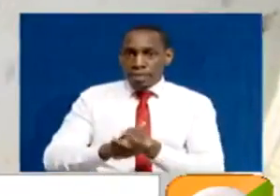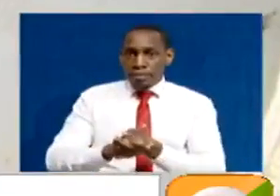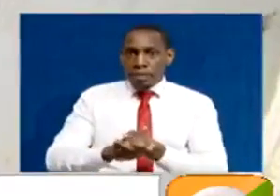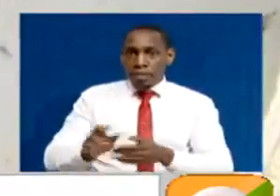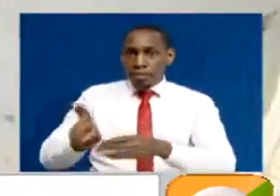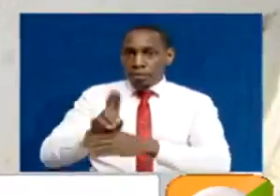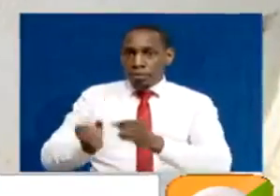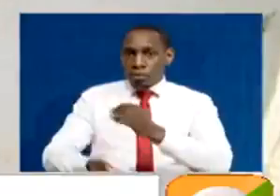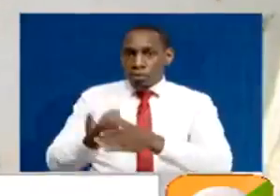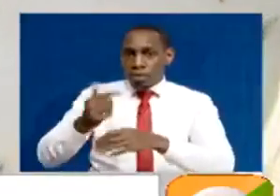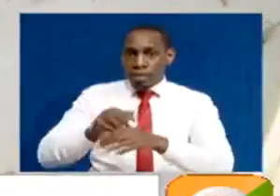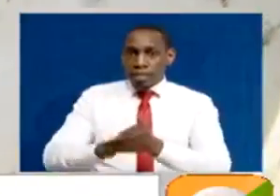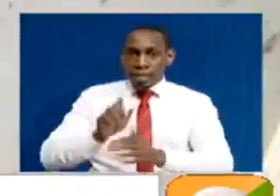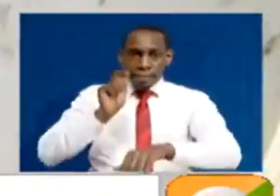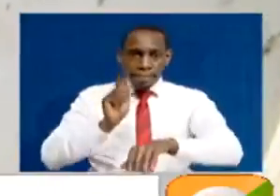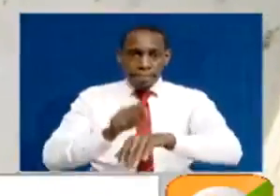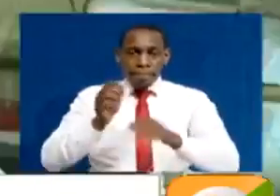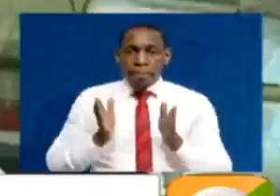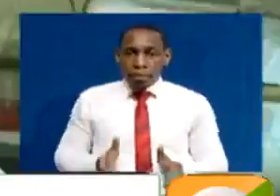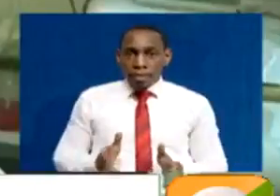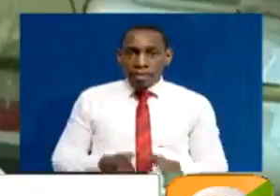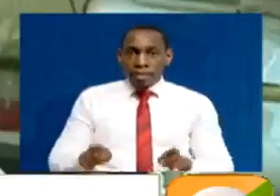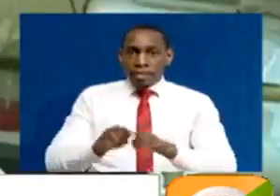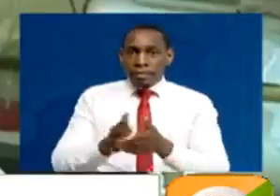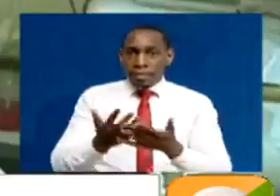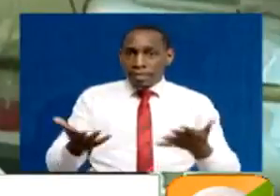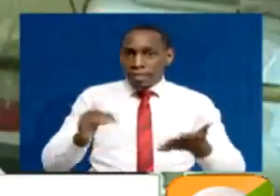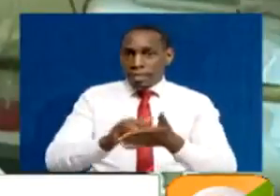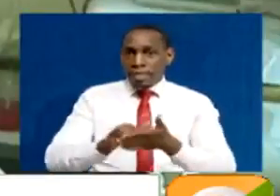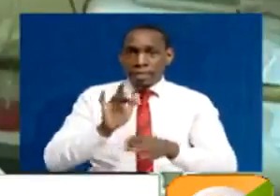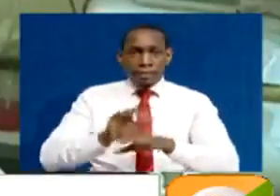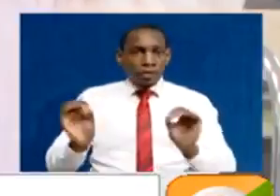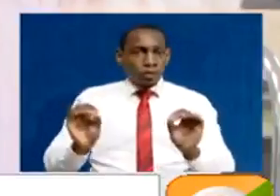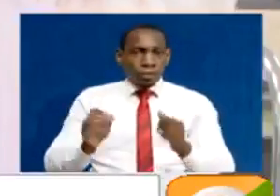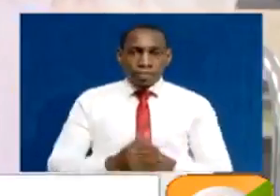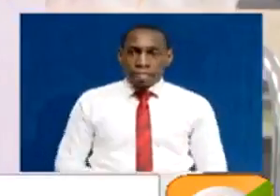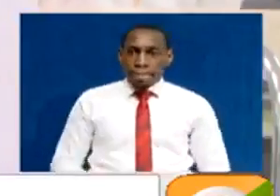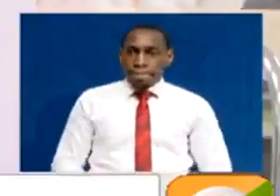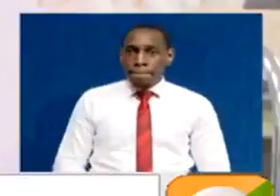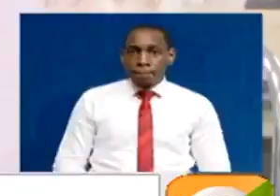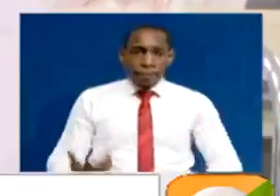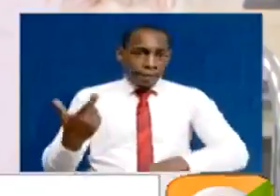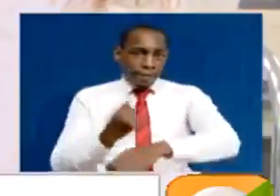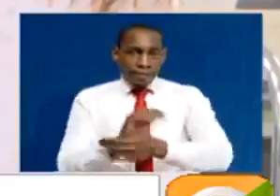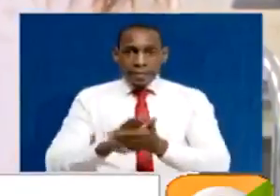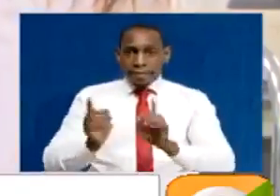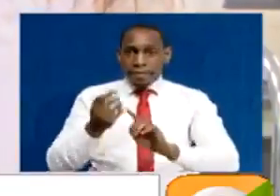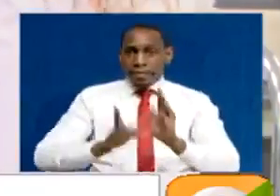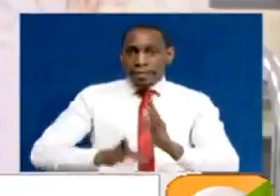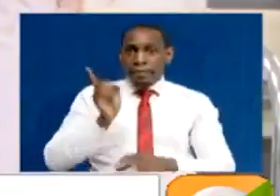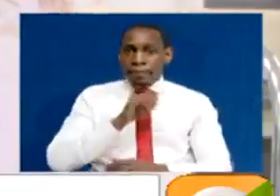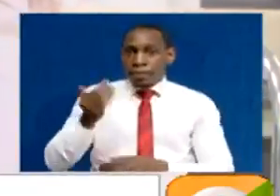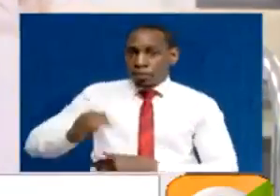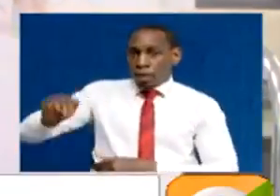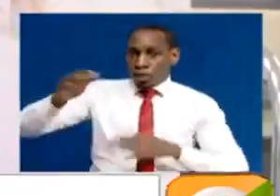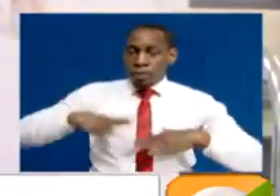vimelea vinavyotolewa punde tu mbu wanapouma binadamu, chembechembe ambazo hazina madhara yoyote. This vaccine was initially developed for